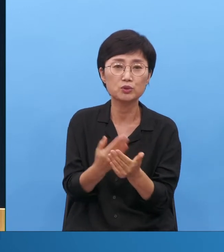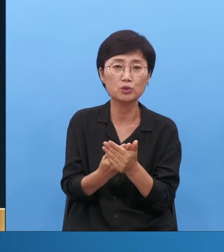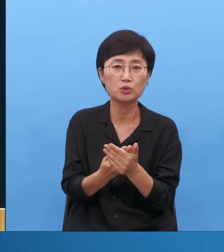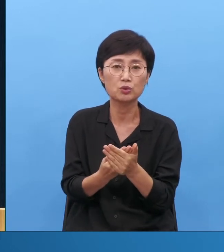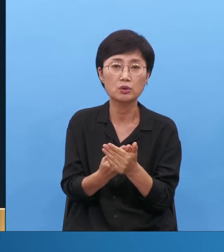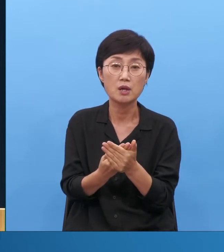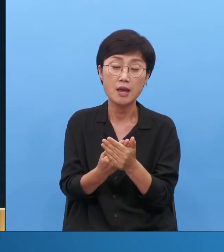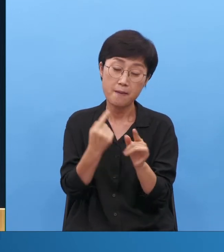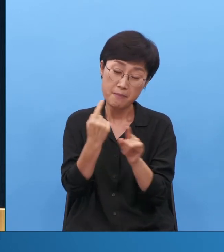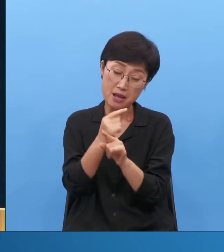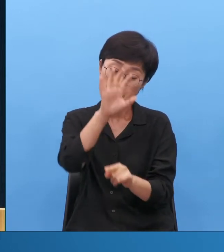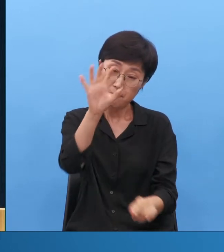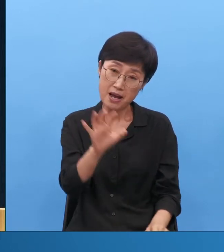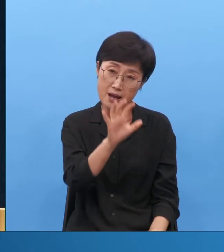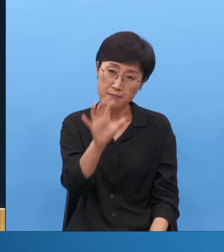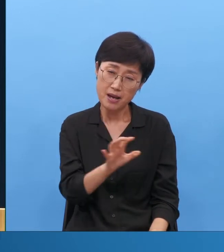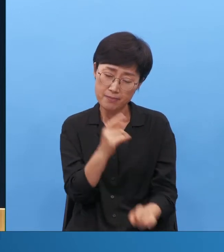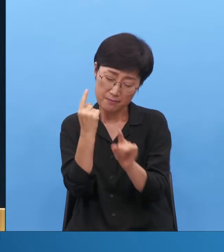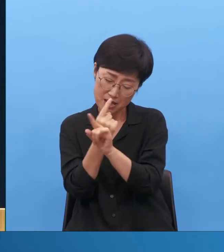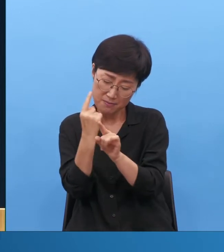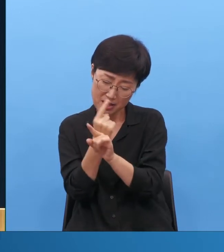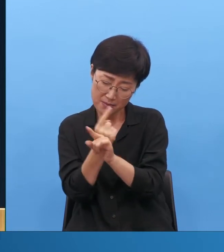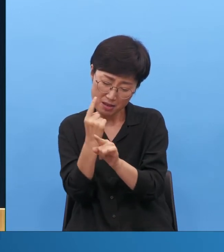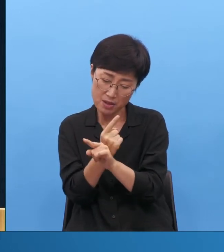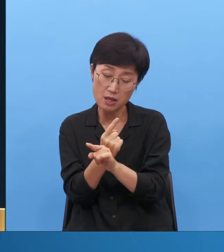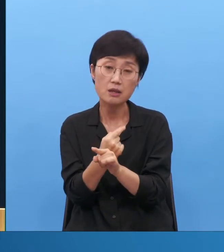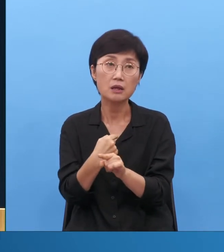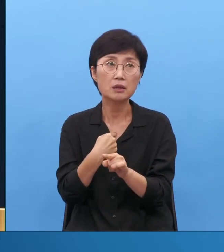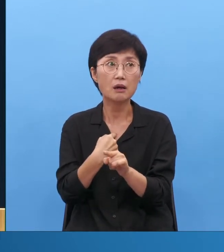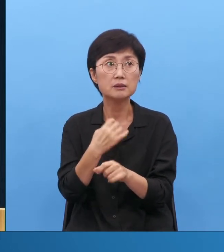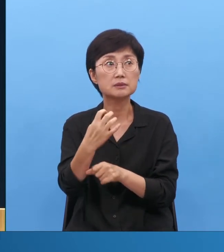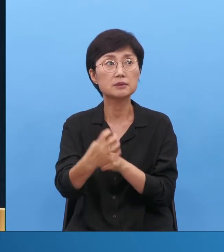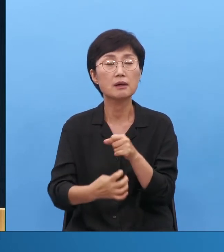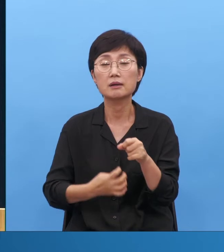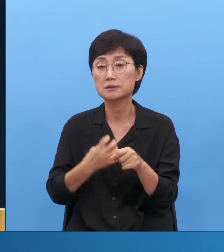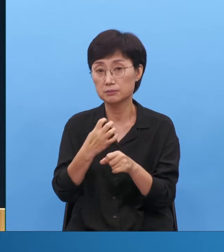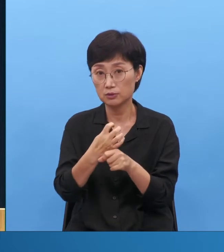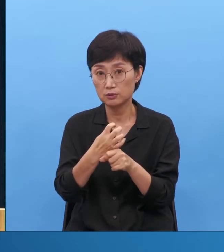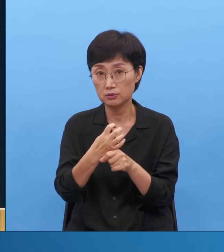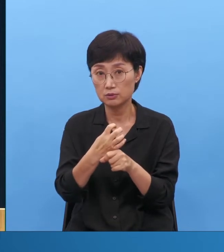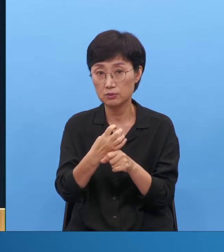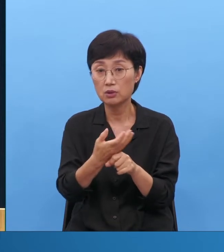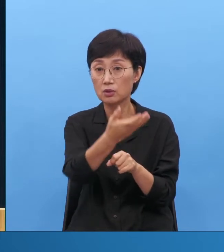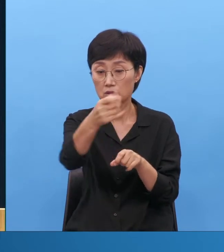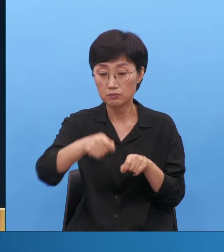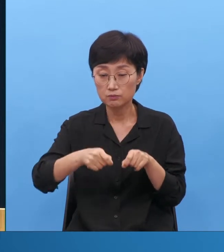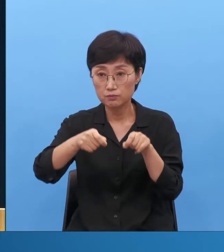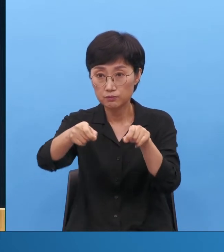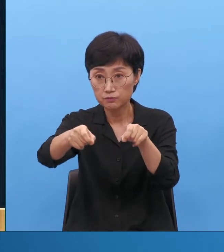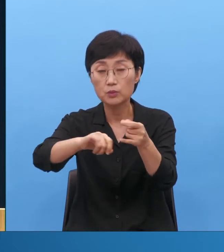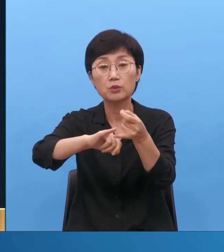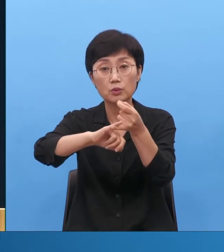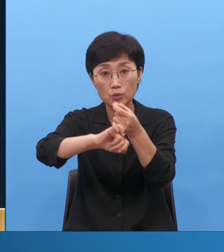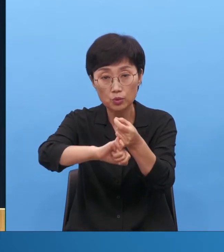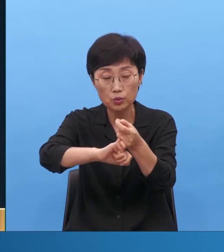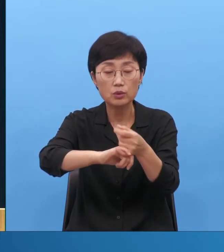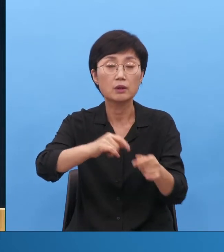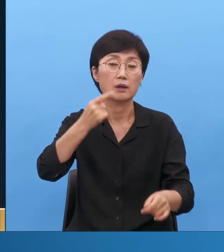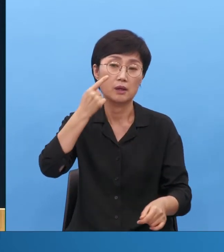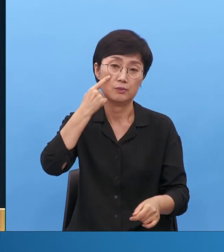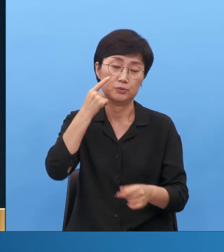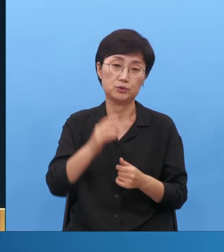40년간 했거든요. 굉장히 과학적인 거예요. 해야 돼요. And when I exhale, I prayed for all these blessings to be conveyed and relayed. It's not a 기도해야 religious 됩니다. thing. It's a